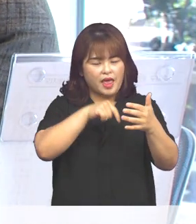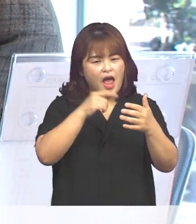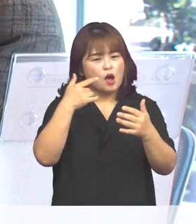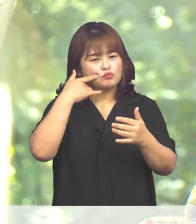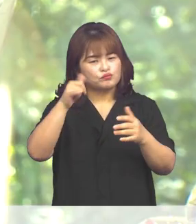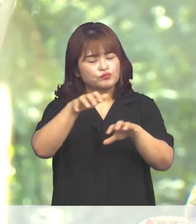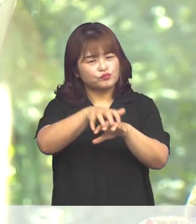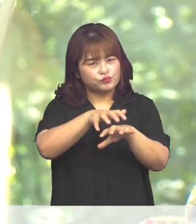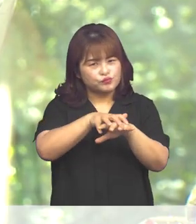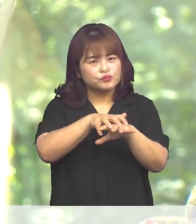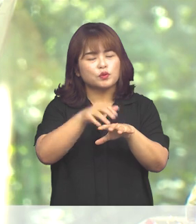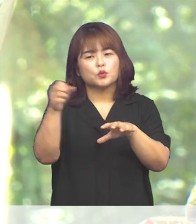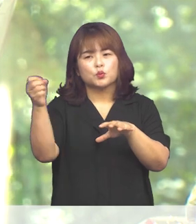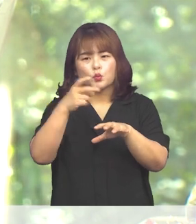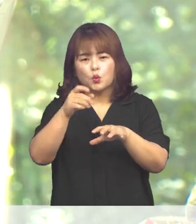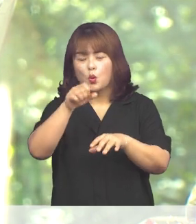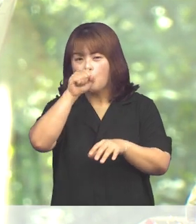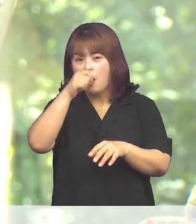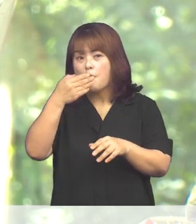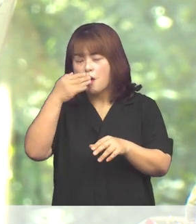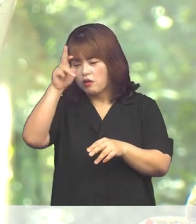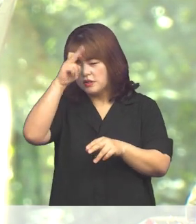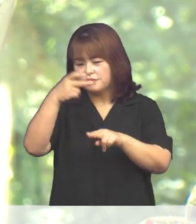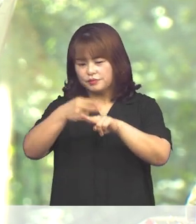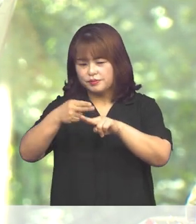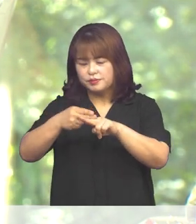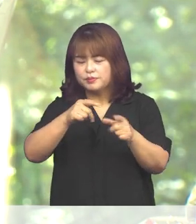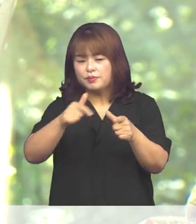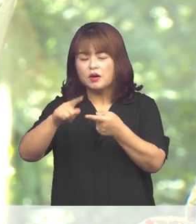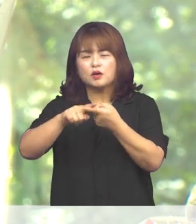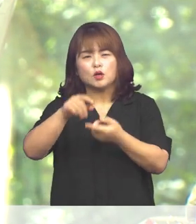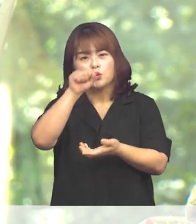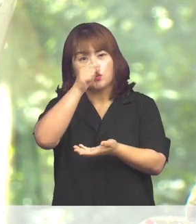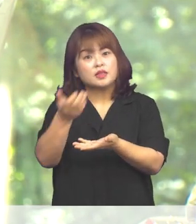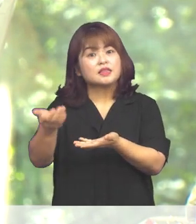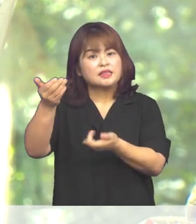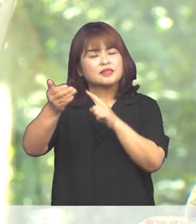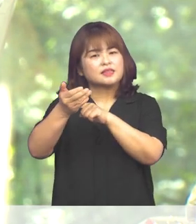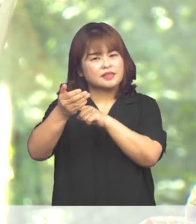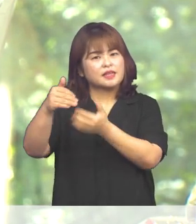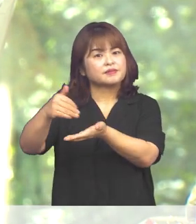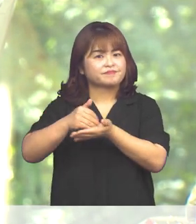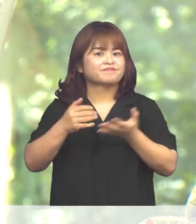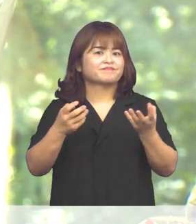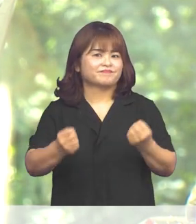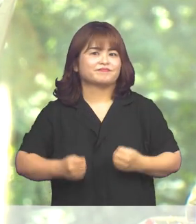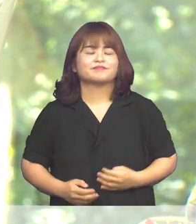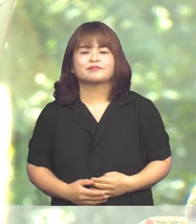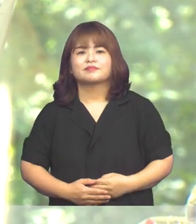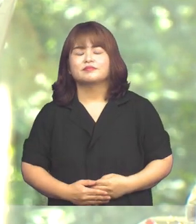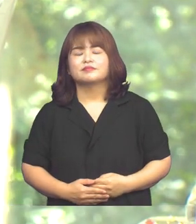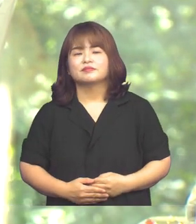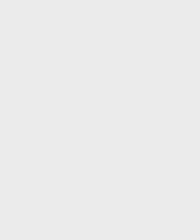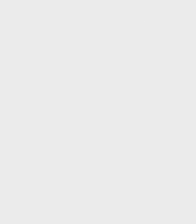학부모 네트워크 운영, 양질의 학교 급식 제공, 노후시설 개선 등이 건의됐습니다.